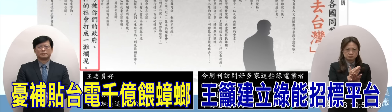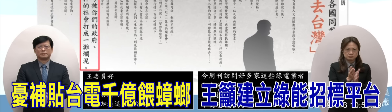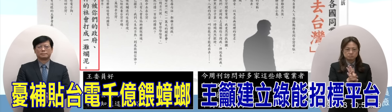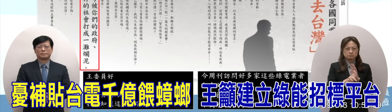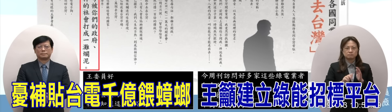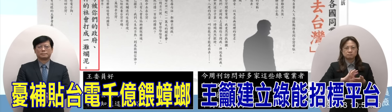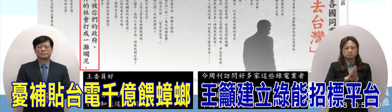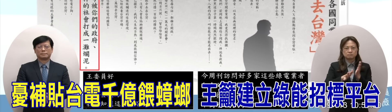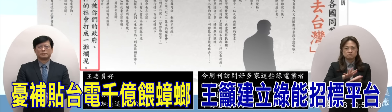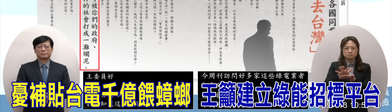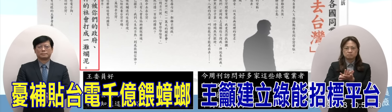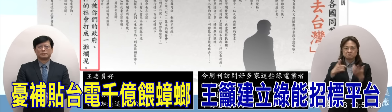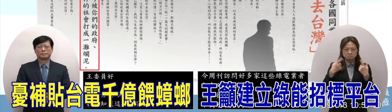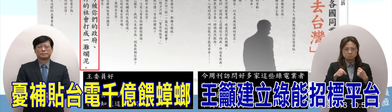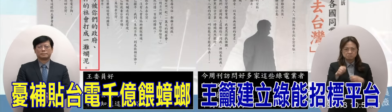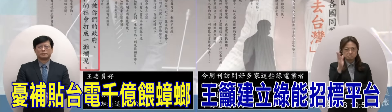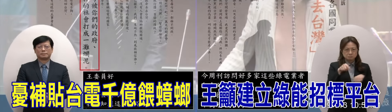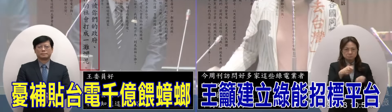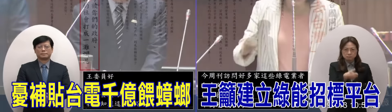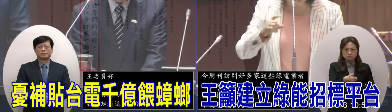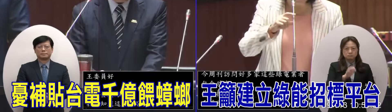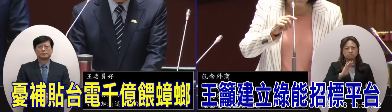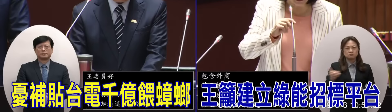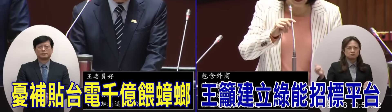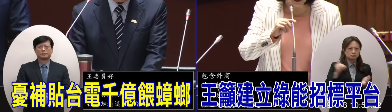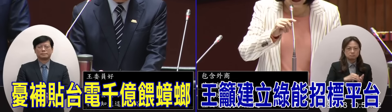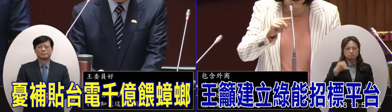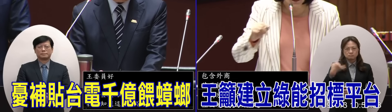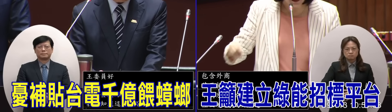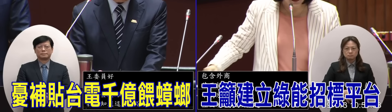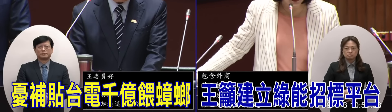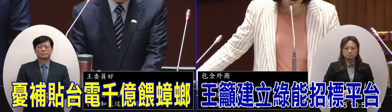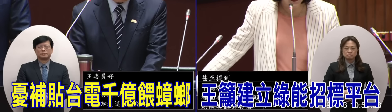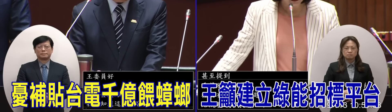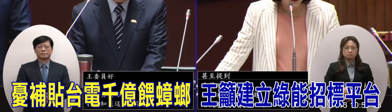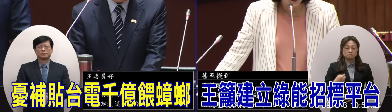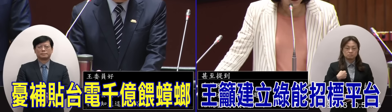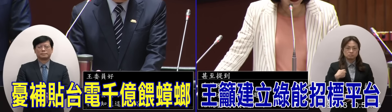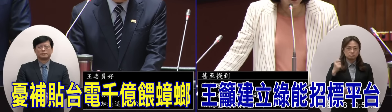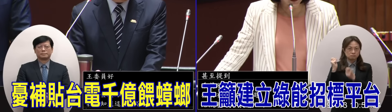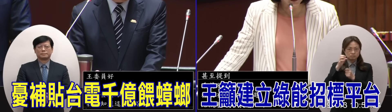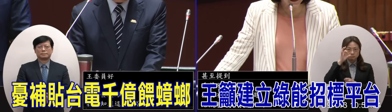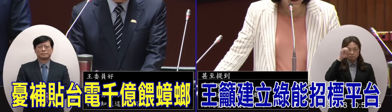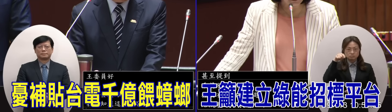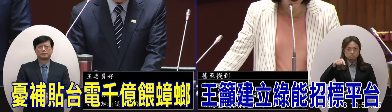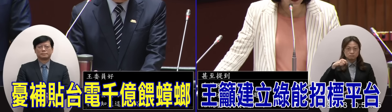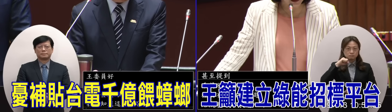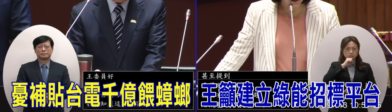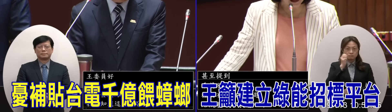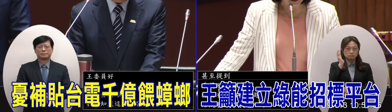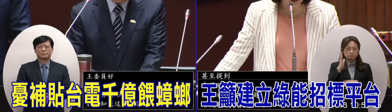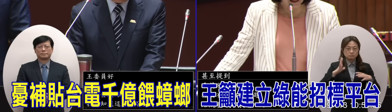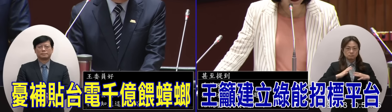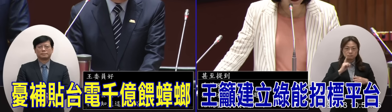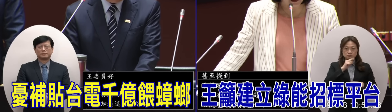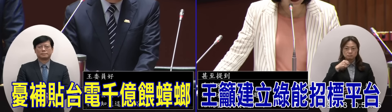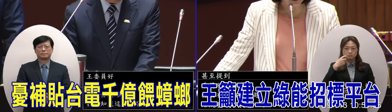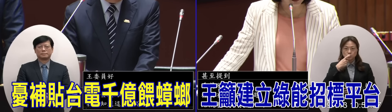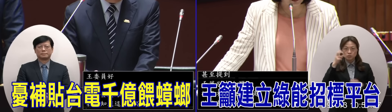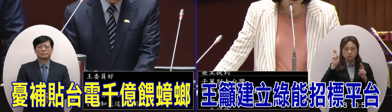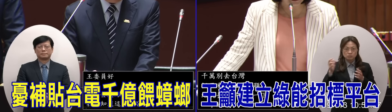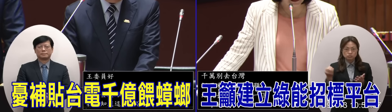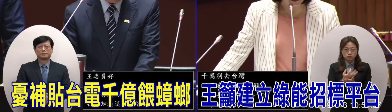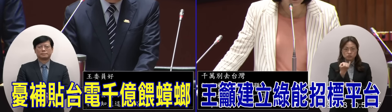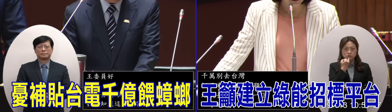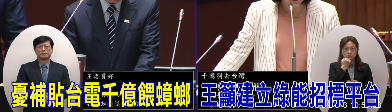团乱泥。还有一段，不久前我看到台湾官员说，绿电不够，可以在别国设厂，用海底电